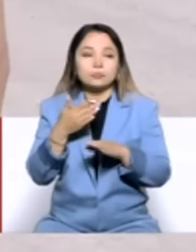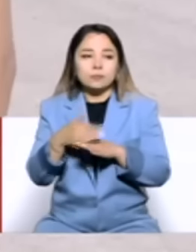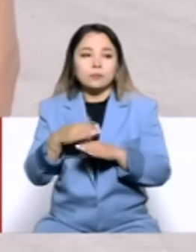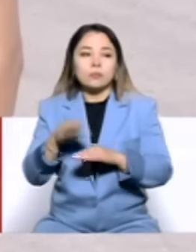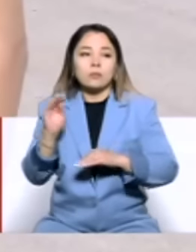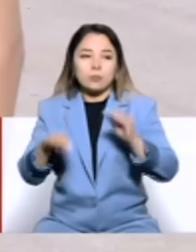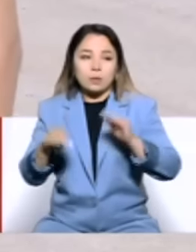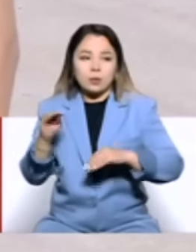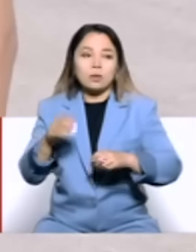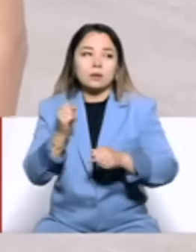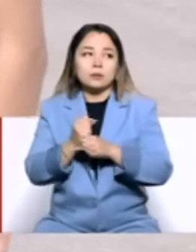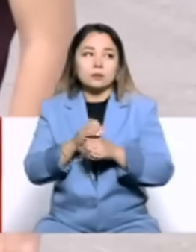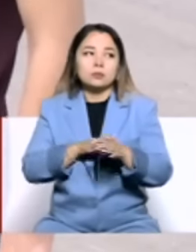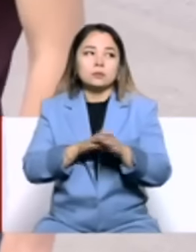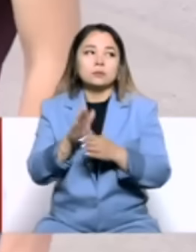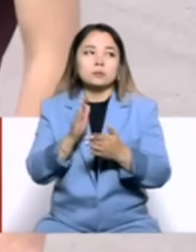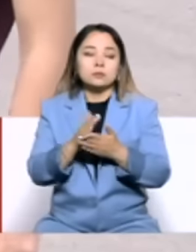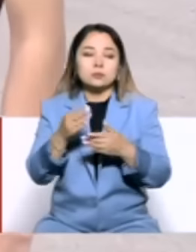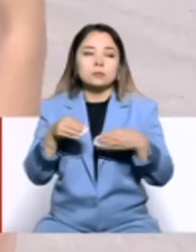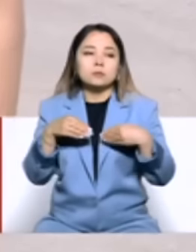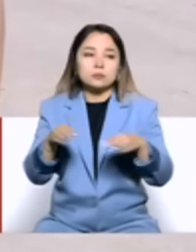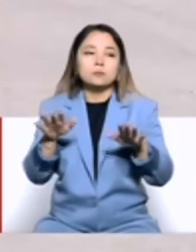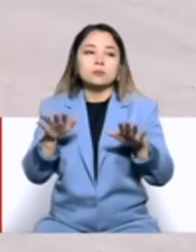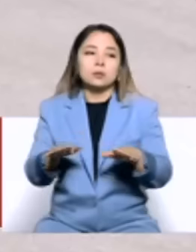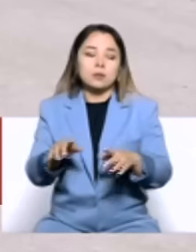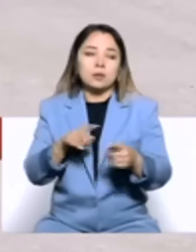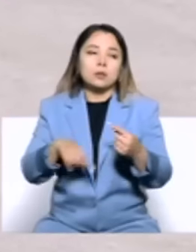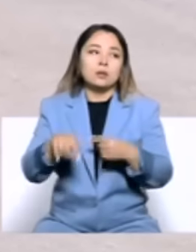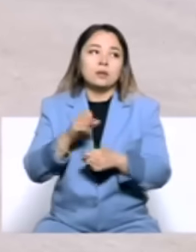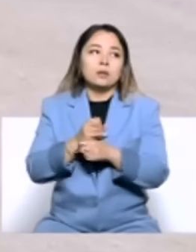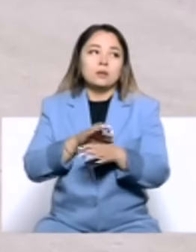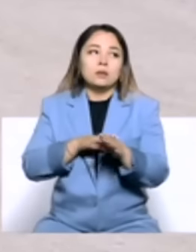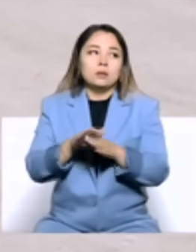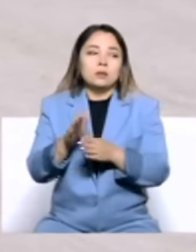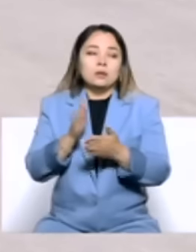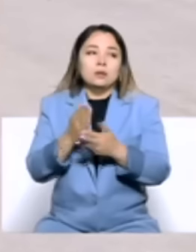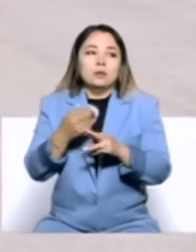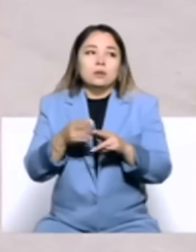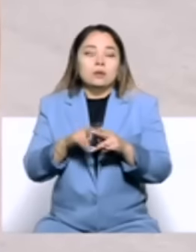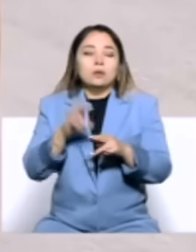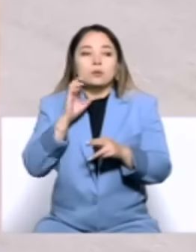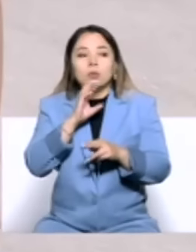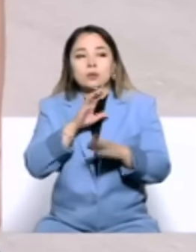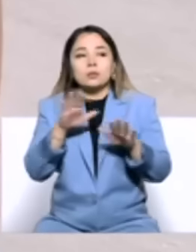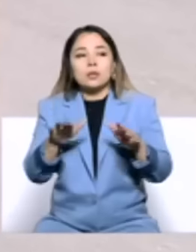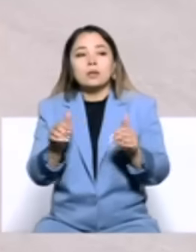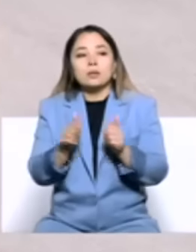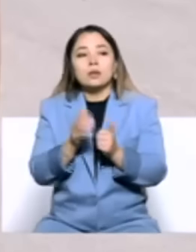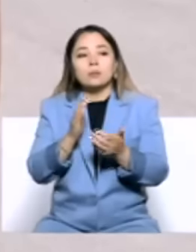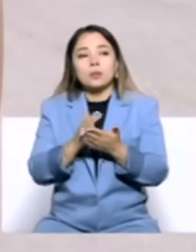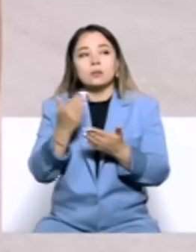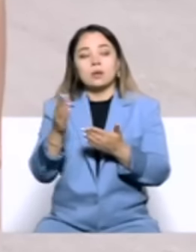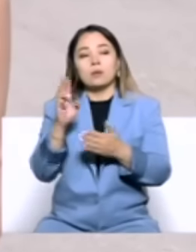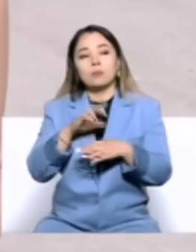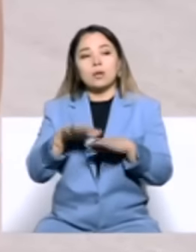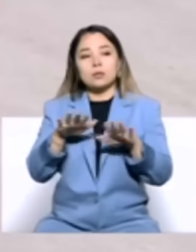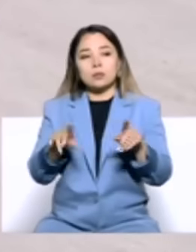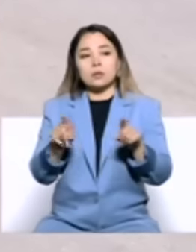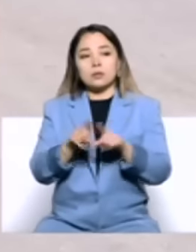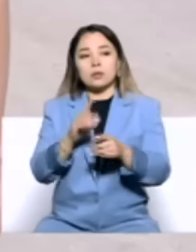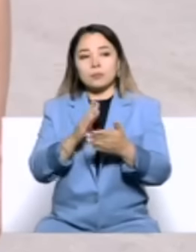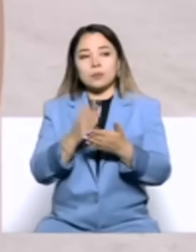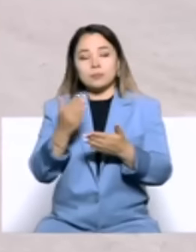содан бір қарай бірте-бірте-бірте егістік жерге айландыра-айландыра солтүстік жақты алып болды. Батыс жақты алып